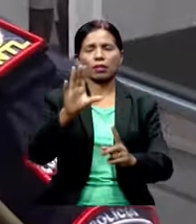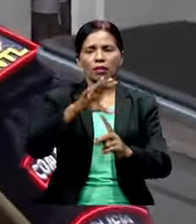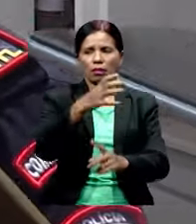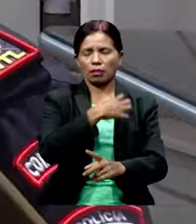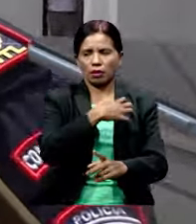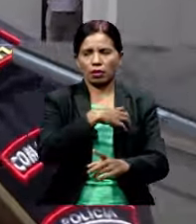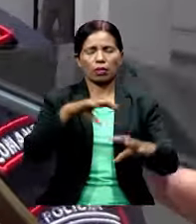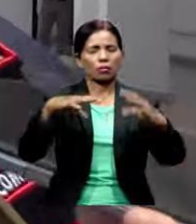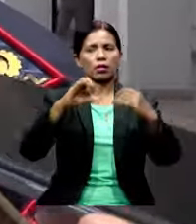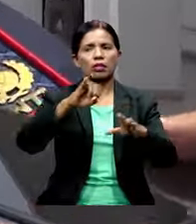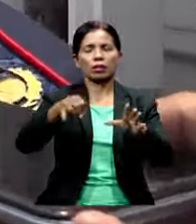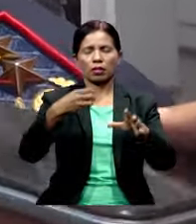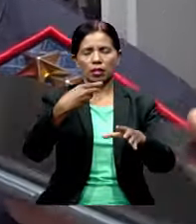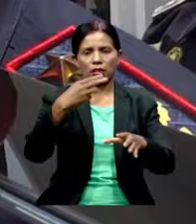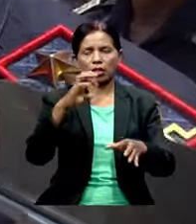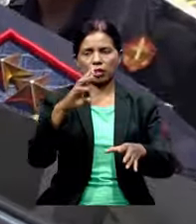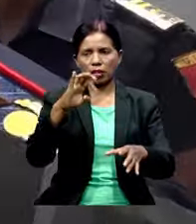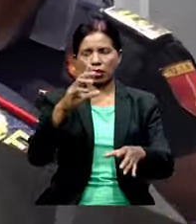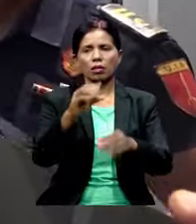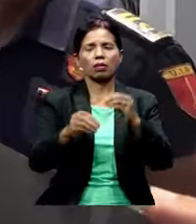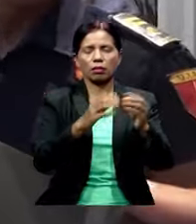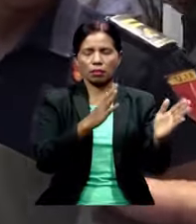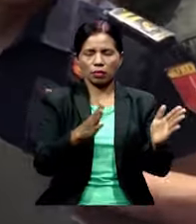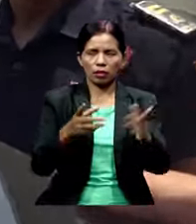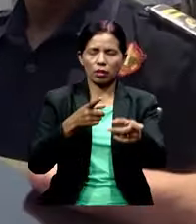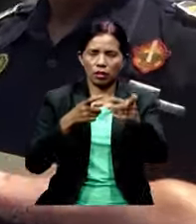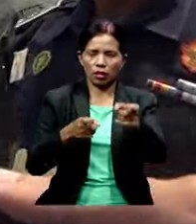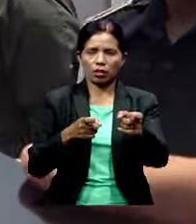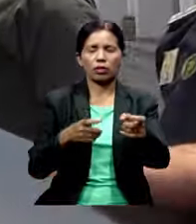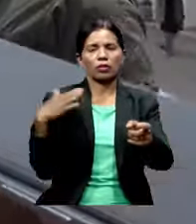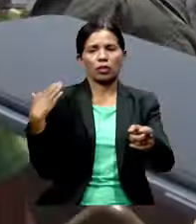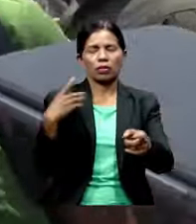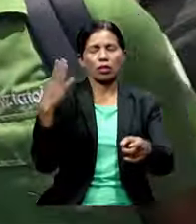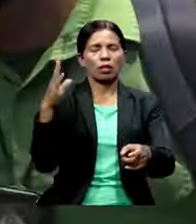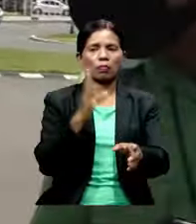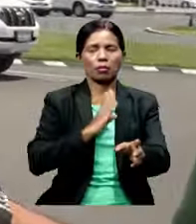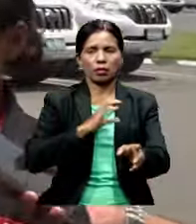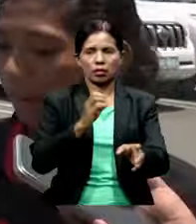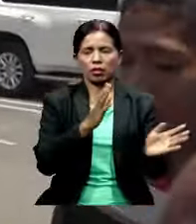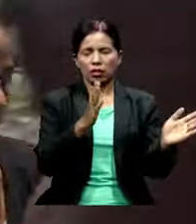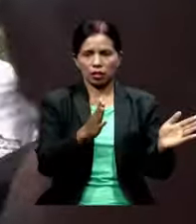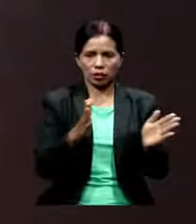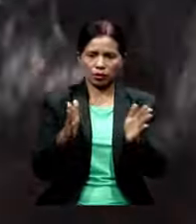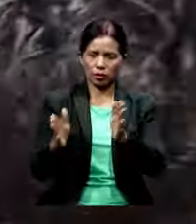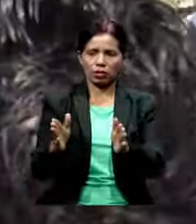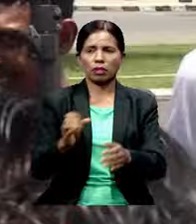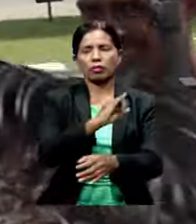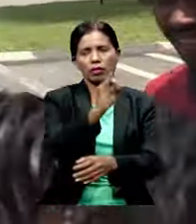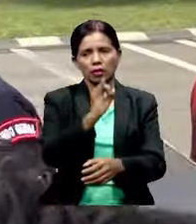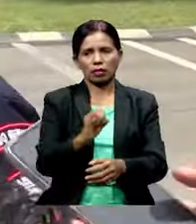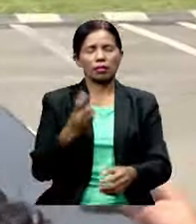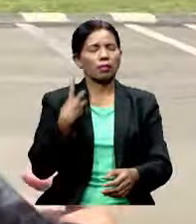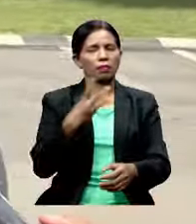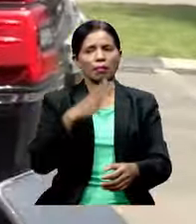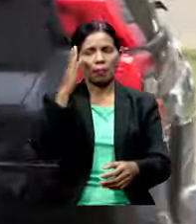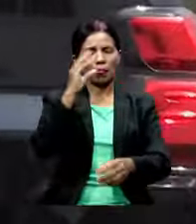Penteli Komisaris Jeral Enrique da Costa Hateten kena bawa proses tirukan ek joven ia bawa narune sehingga hela proses investigasi. Ambil hati nanti dia kena